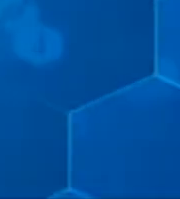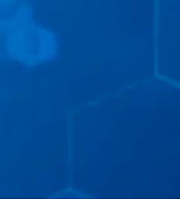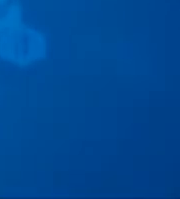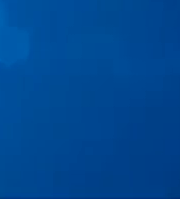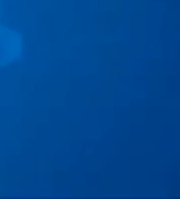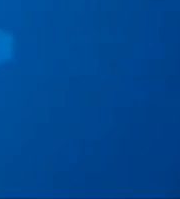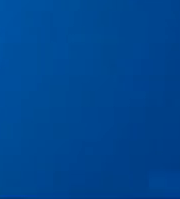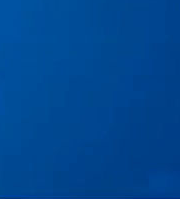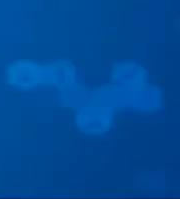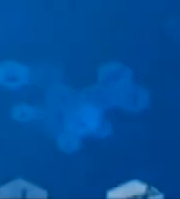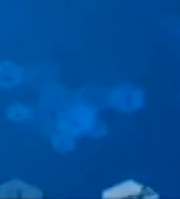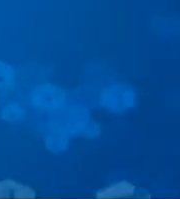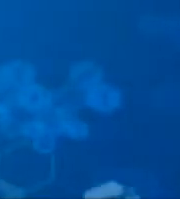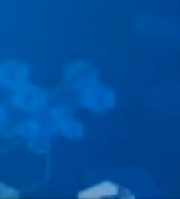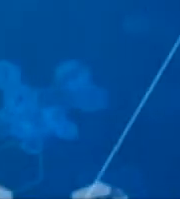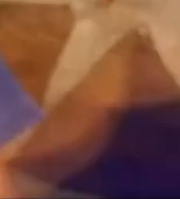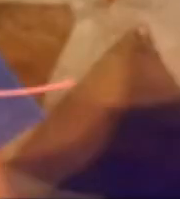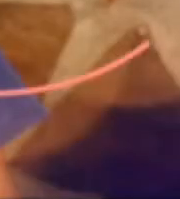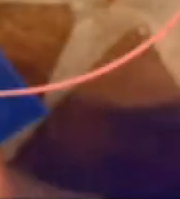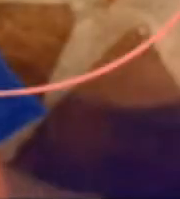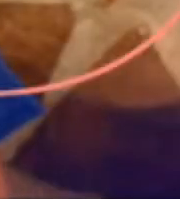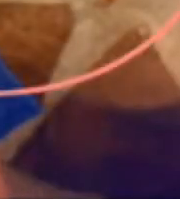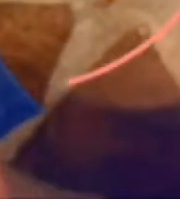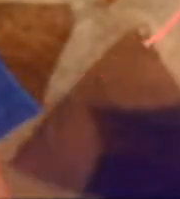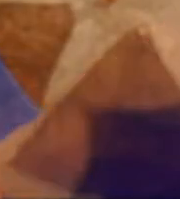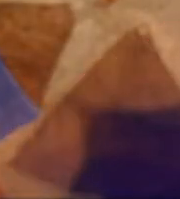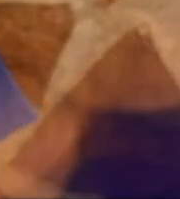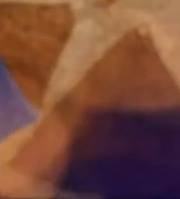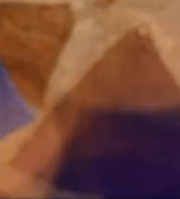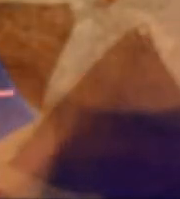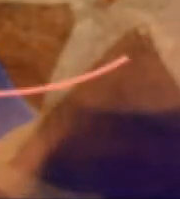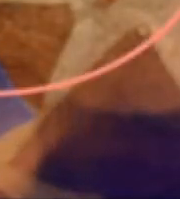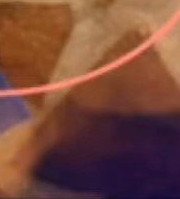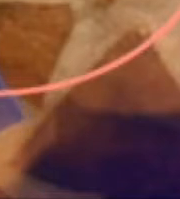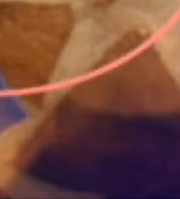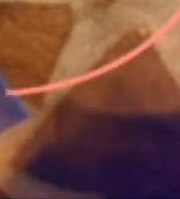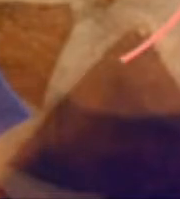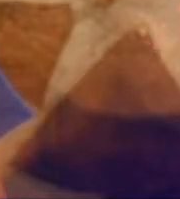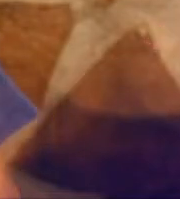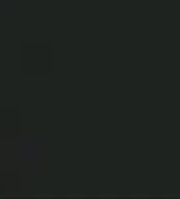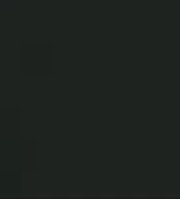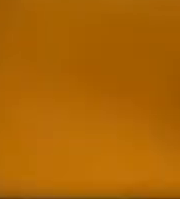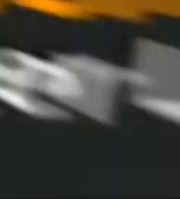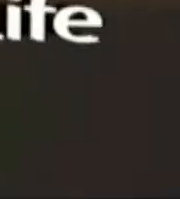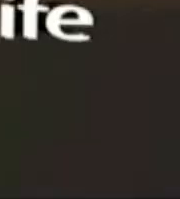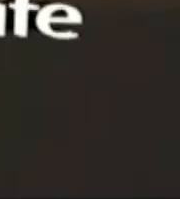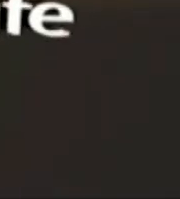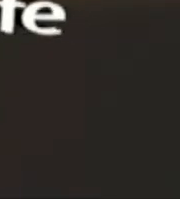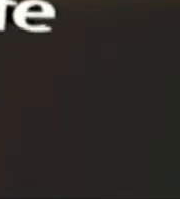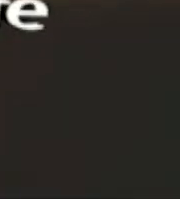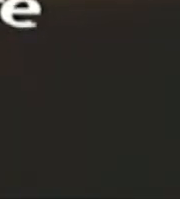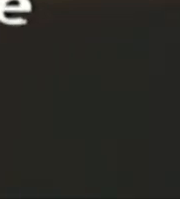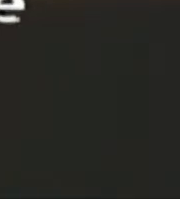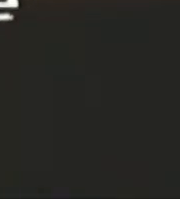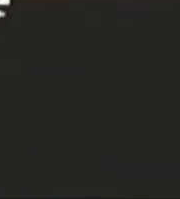because health is wealth. Better health is your gateway to better life.